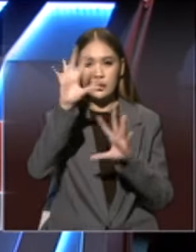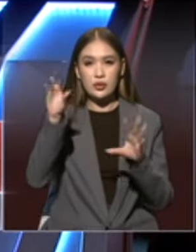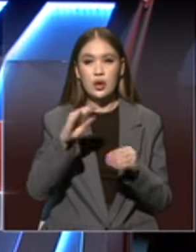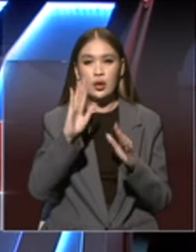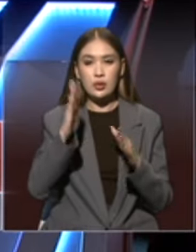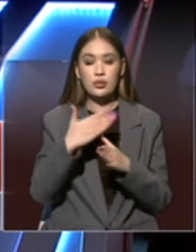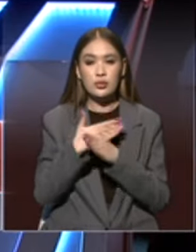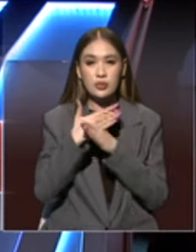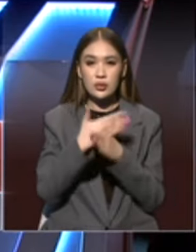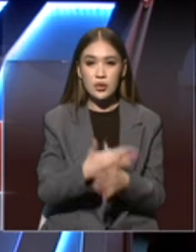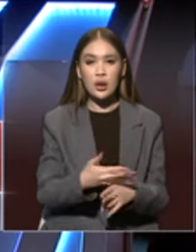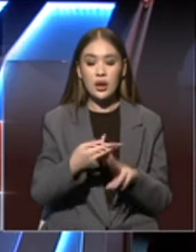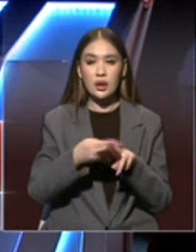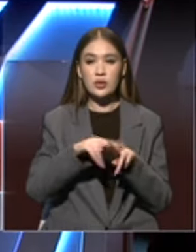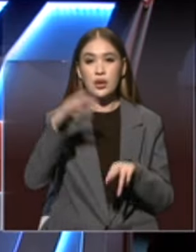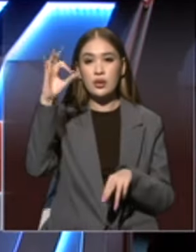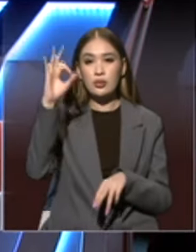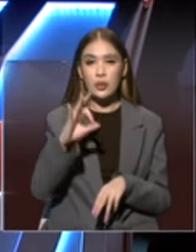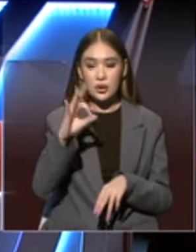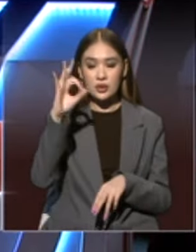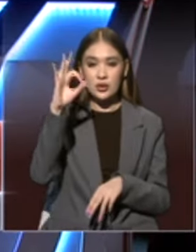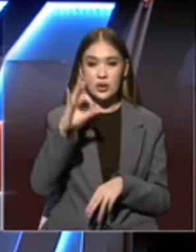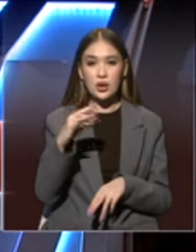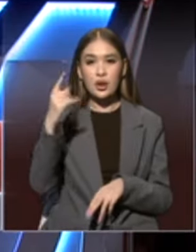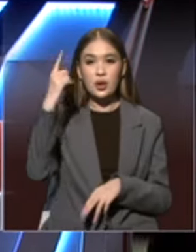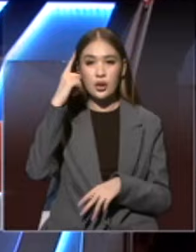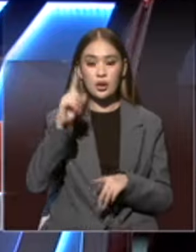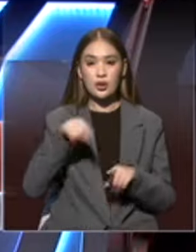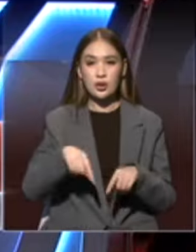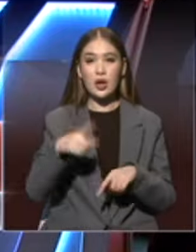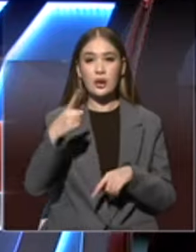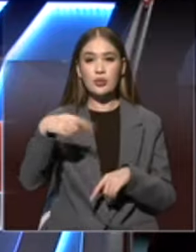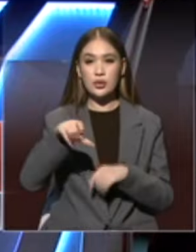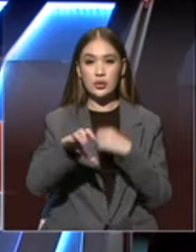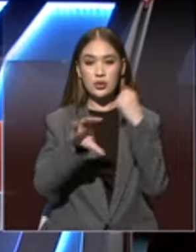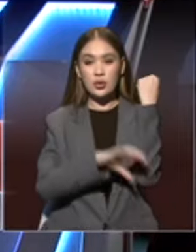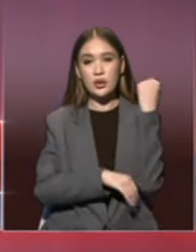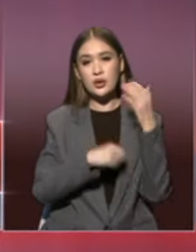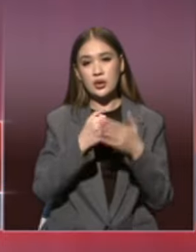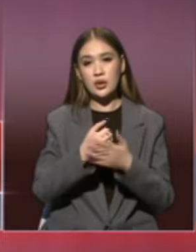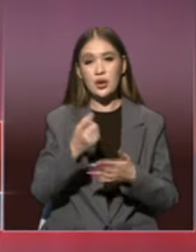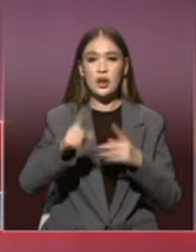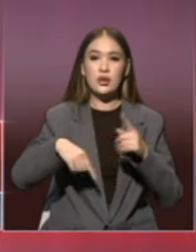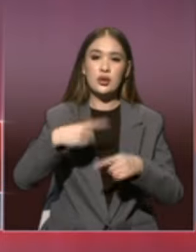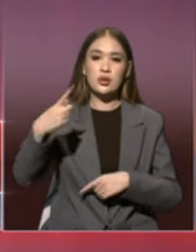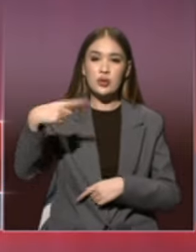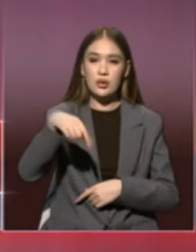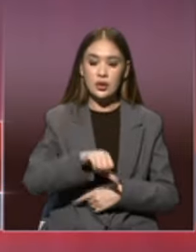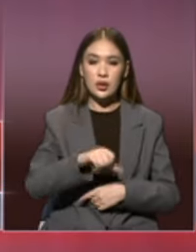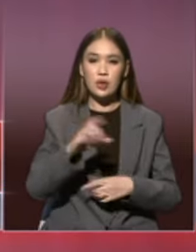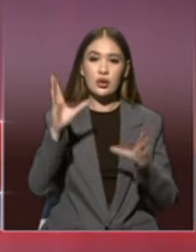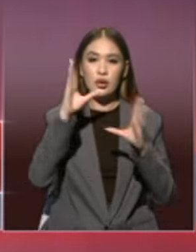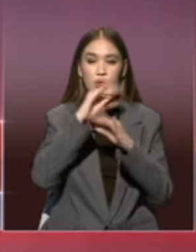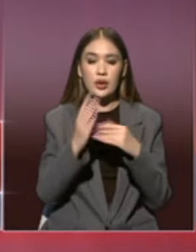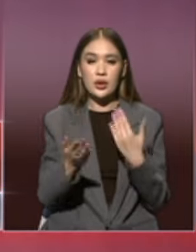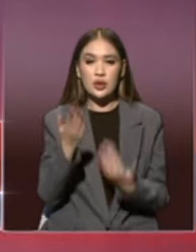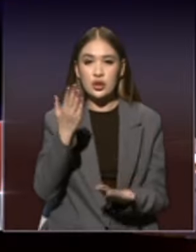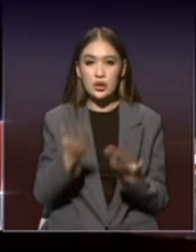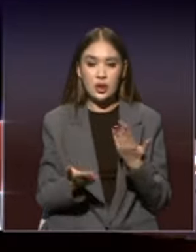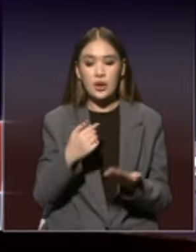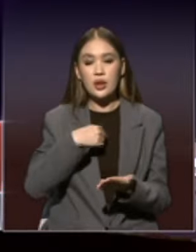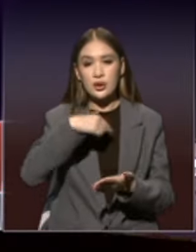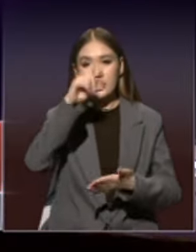Иә. 10% менің ойымша жай енді осы аптаның соңына дейін болмаса да енді бір апта бар шығар енді, үлгеретін шығар, үлгеріп қалар деп